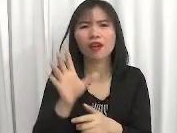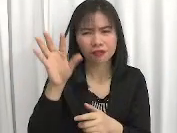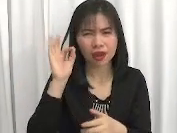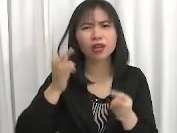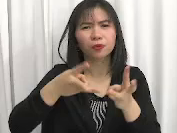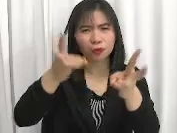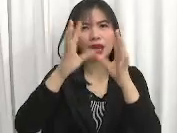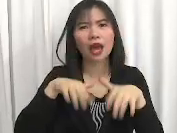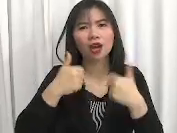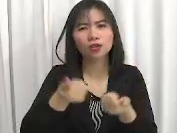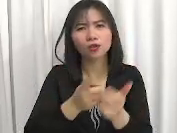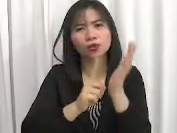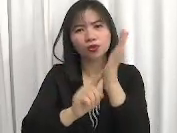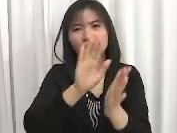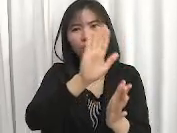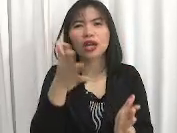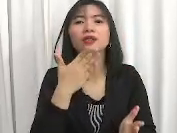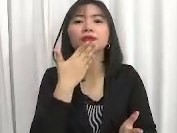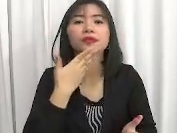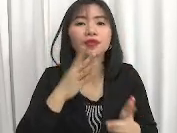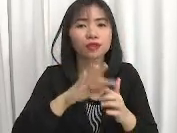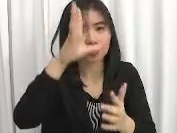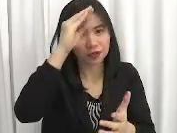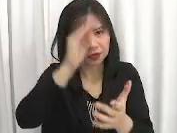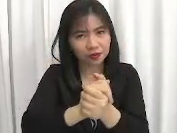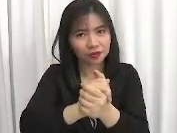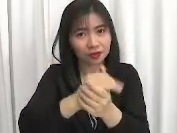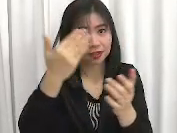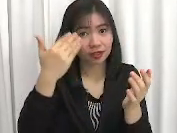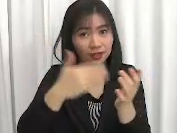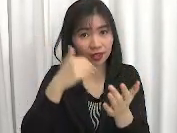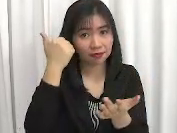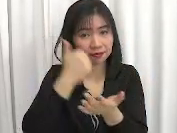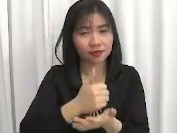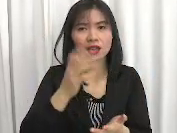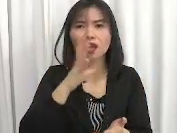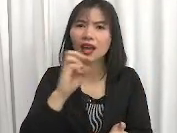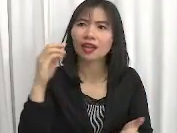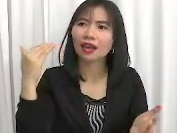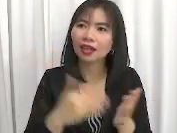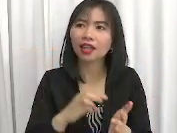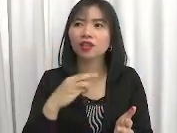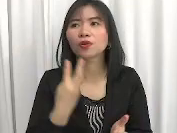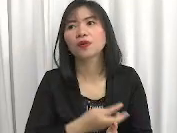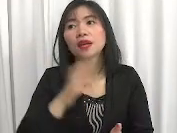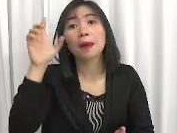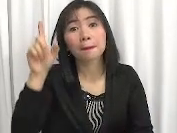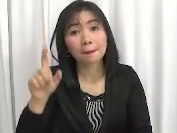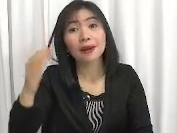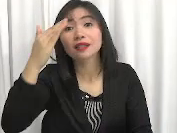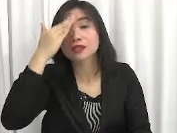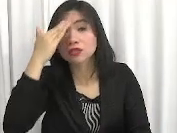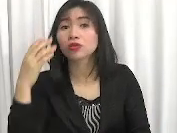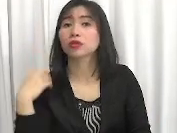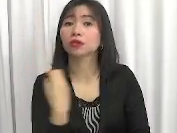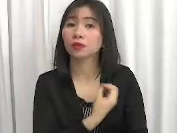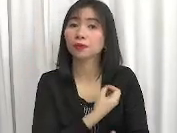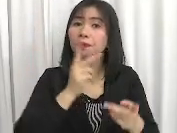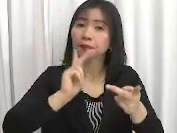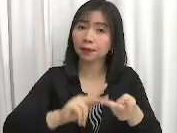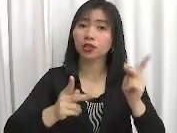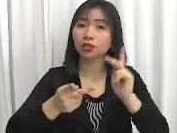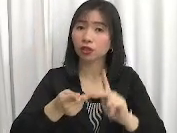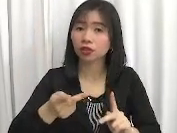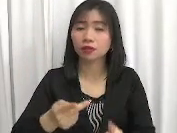Kaya sinasabi ko kanina, Ma'am Marnelli, na dapat kilalanin natin yung ating asawa. Yes. Di ba? Ay,